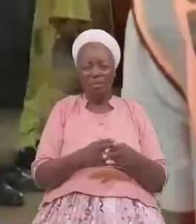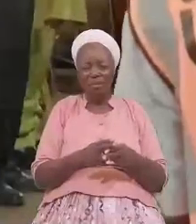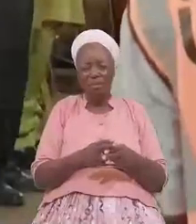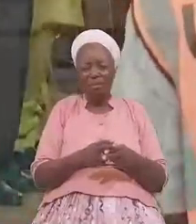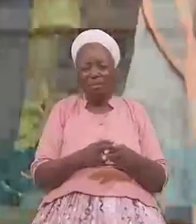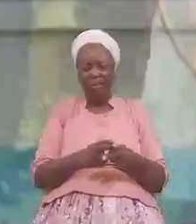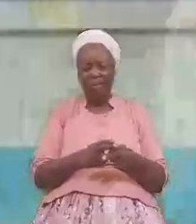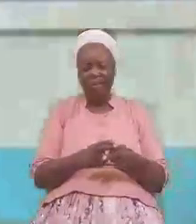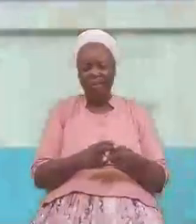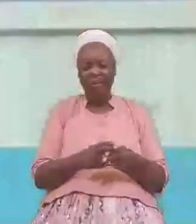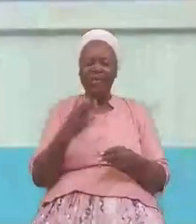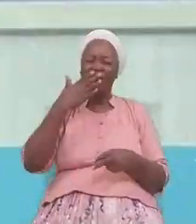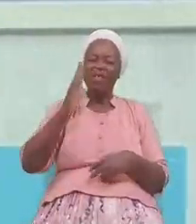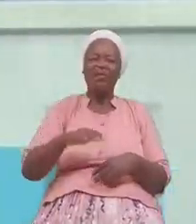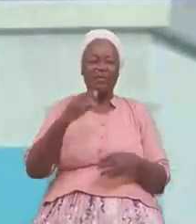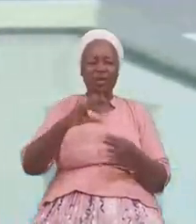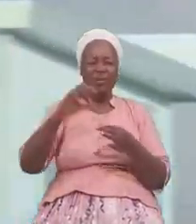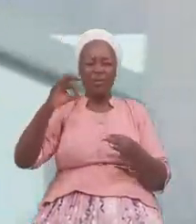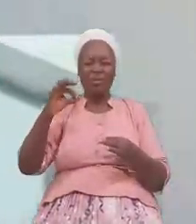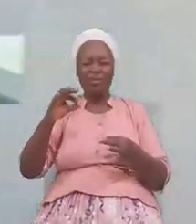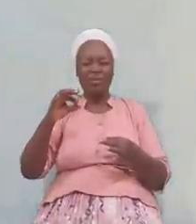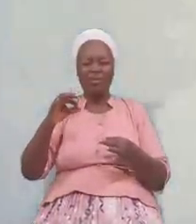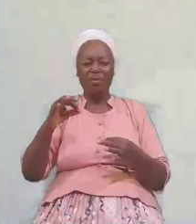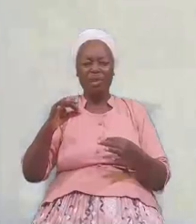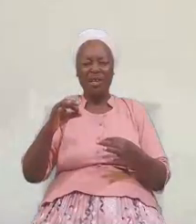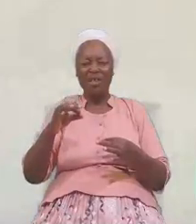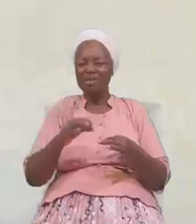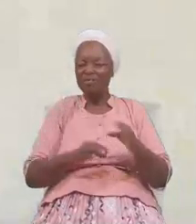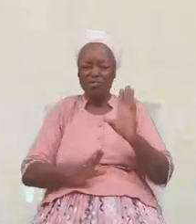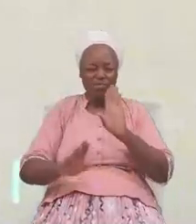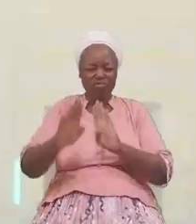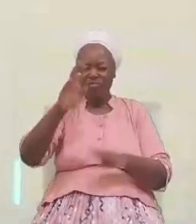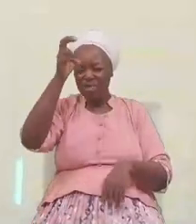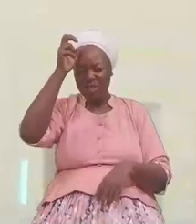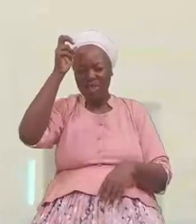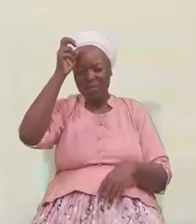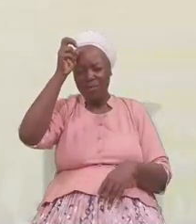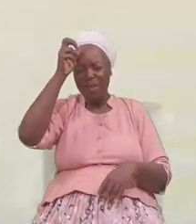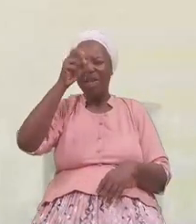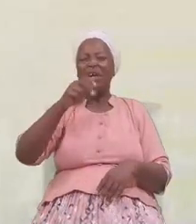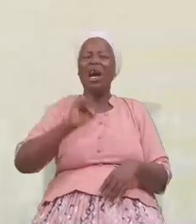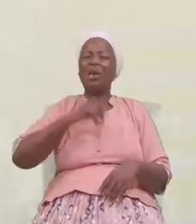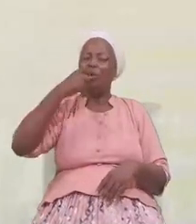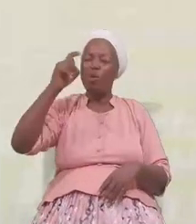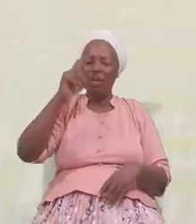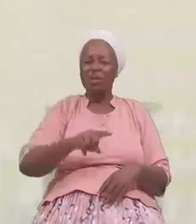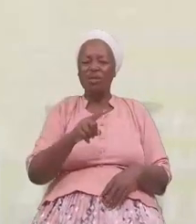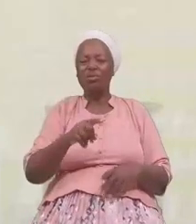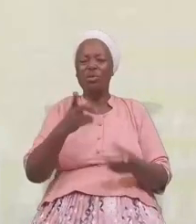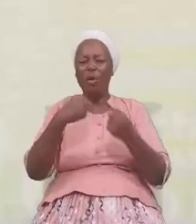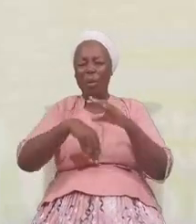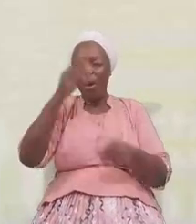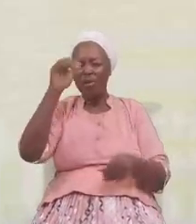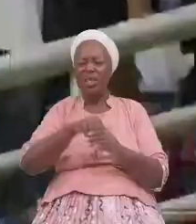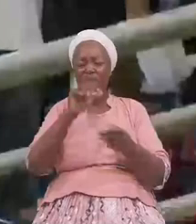Mauvais esprit, tout démon de tourment, je vous commande, sortez au nom de